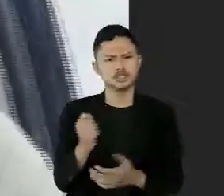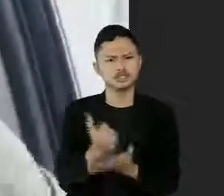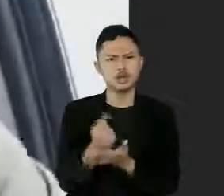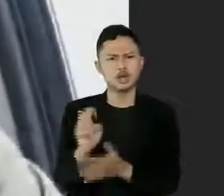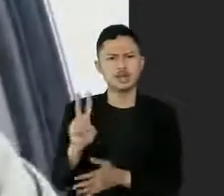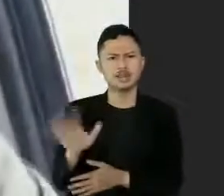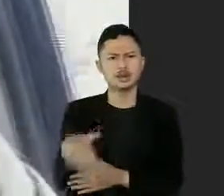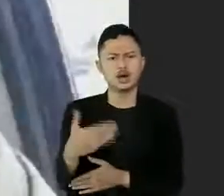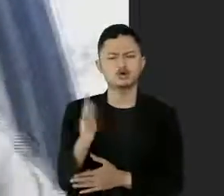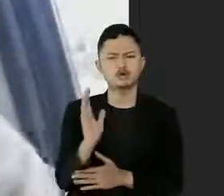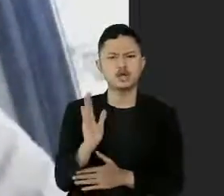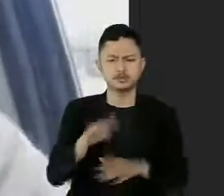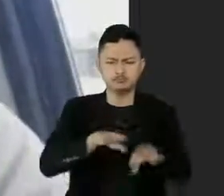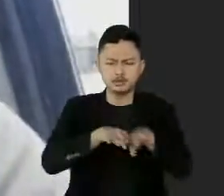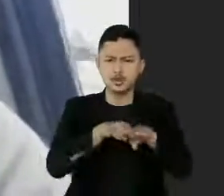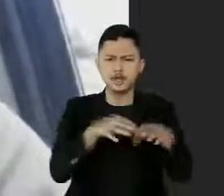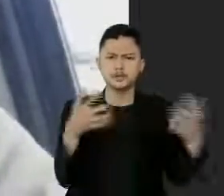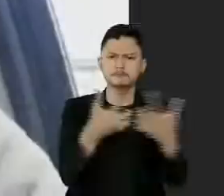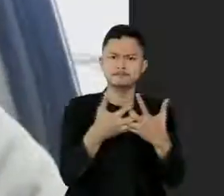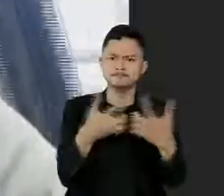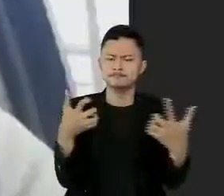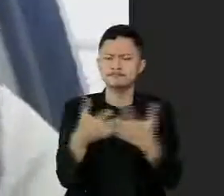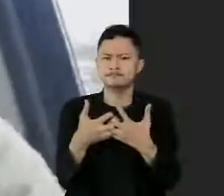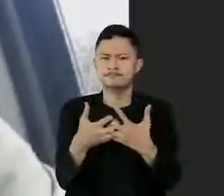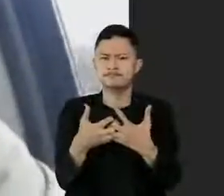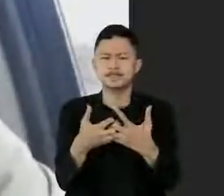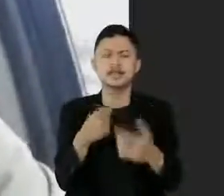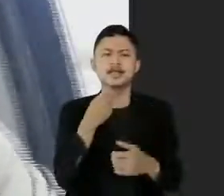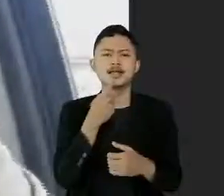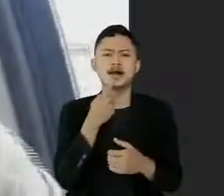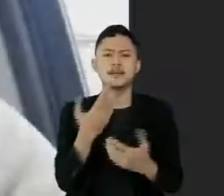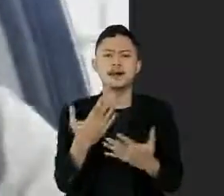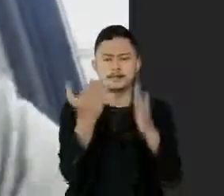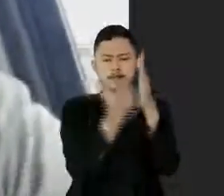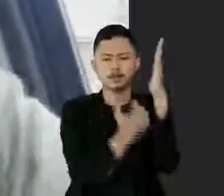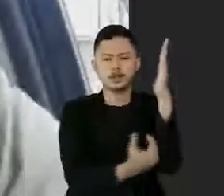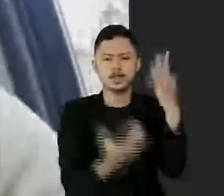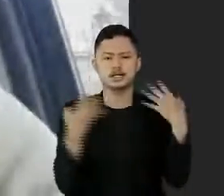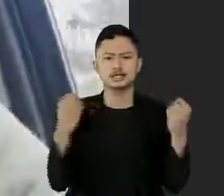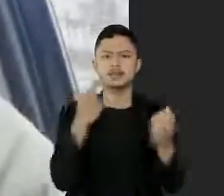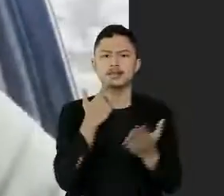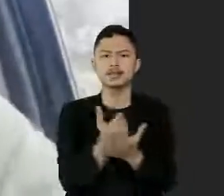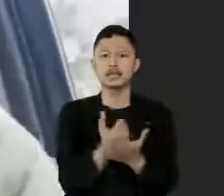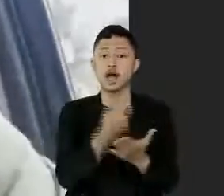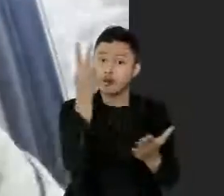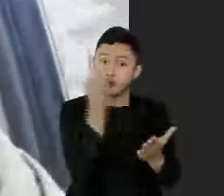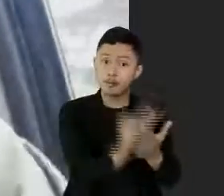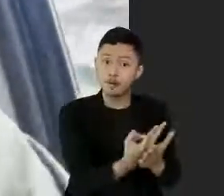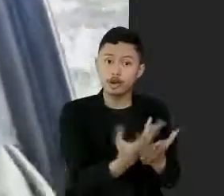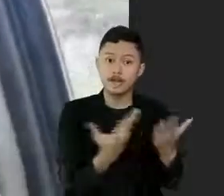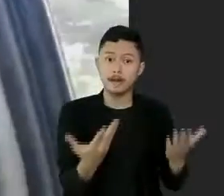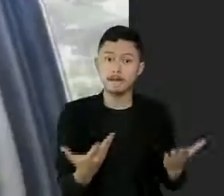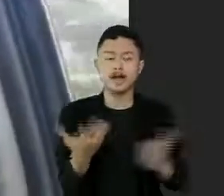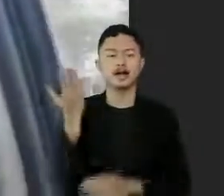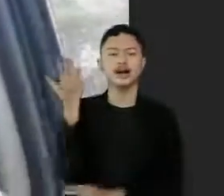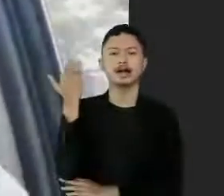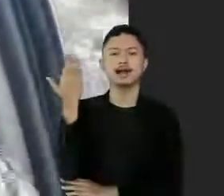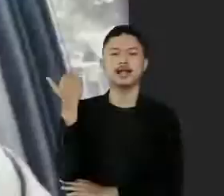ini sebenarnya sudah mulai beradaptasi dengan sebuah pentingnya protokol kesehatan. Terbukti ketika kemarin